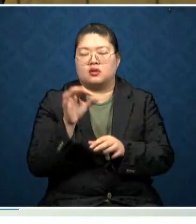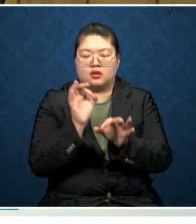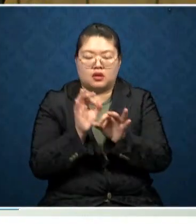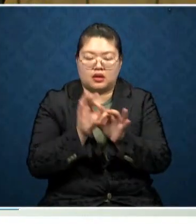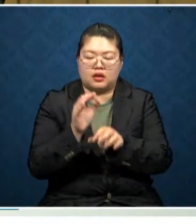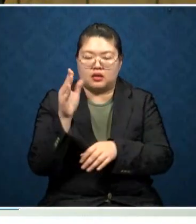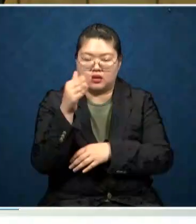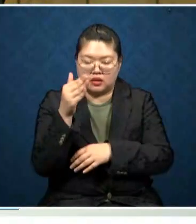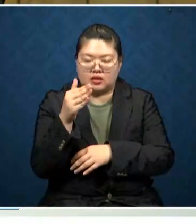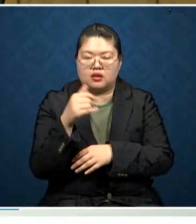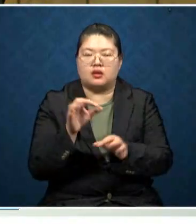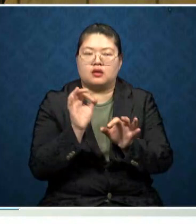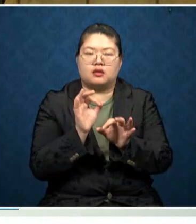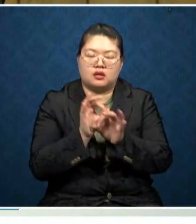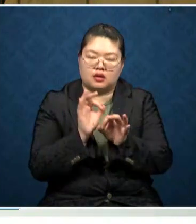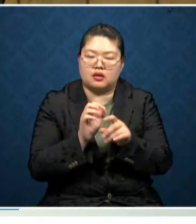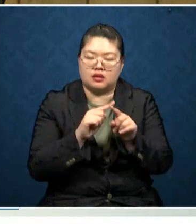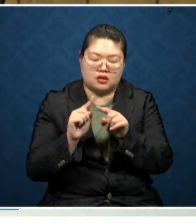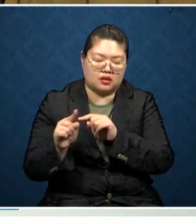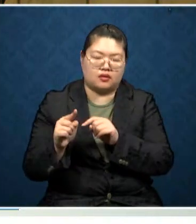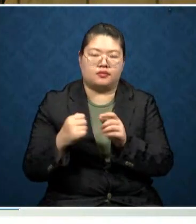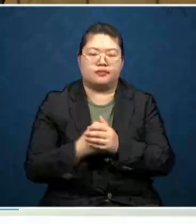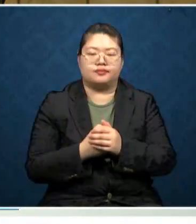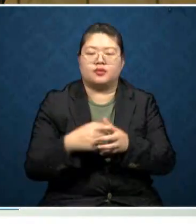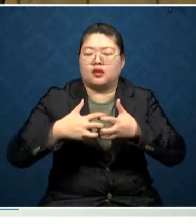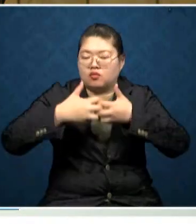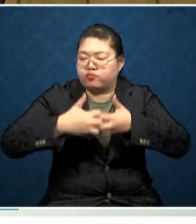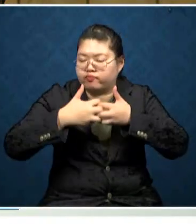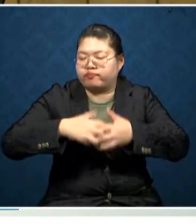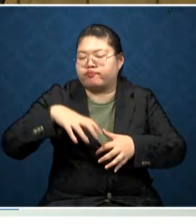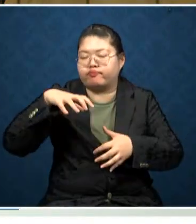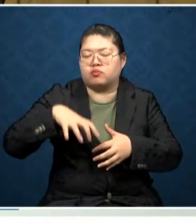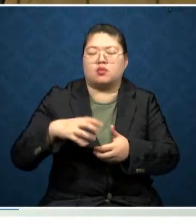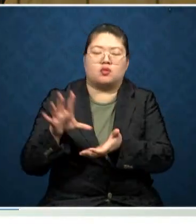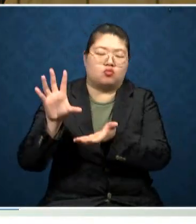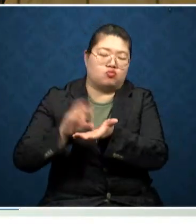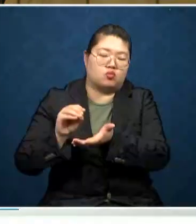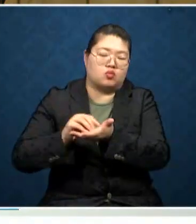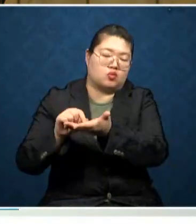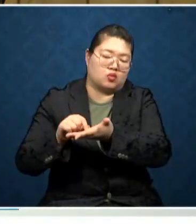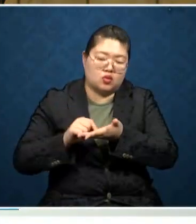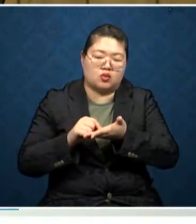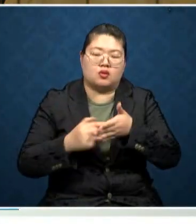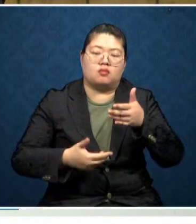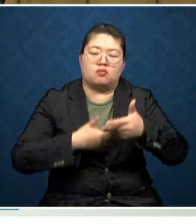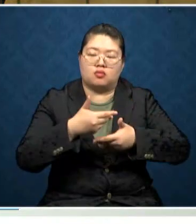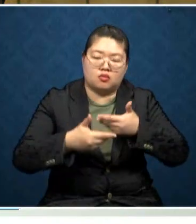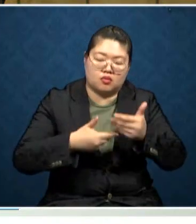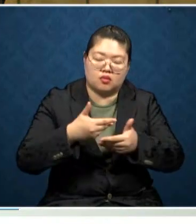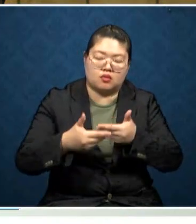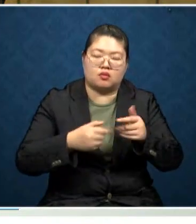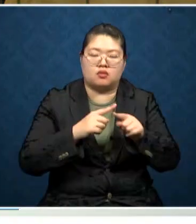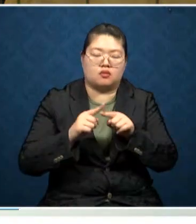ไทยธนาคารพาณิตสภาอุตสาหกรรมแห่งประเทศไทยเพื่อให้ข้อมูลเกี่ยวกับการซื้อขายคาร์บอนการ